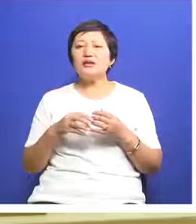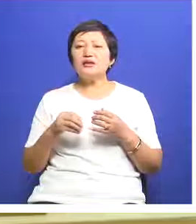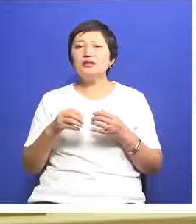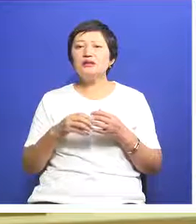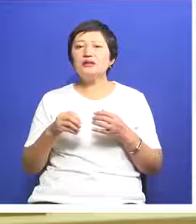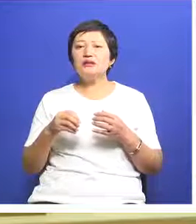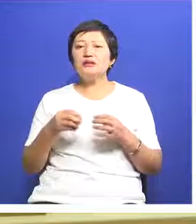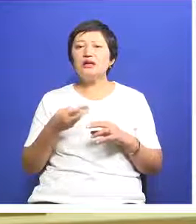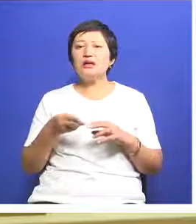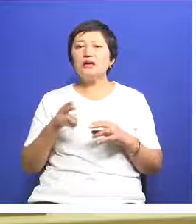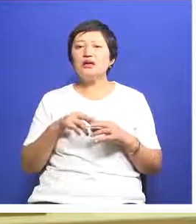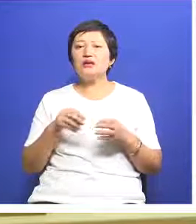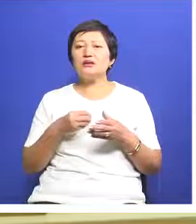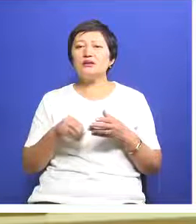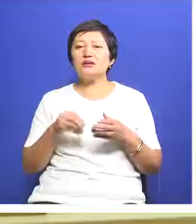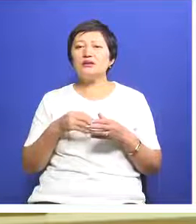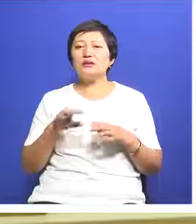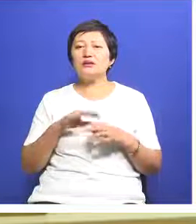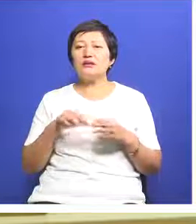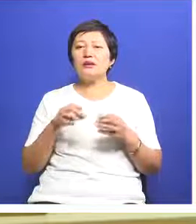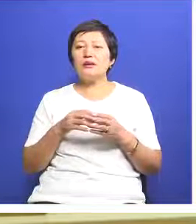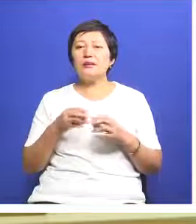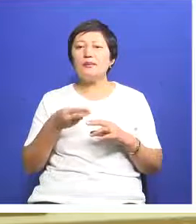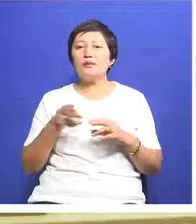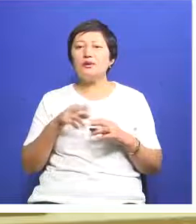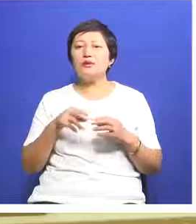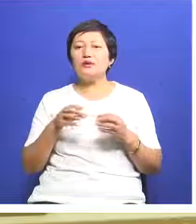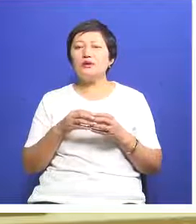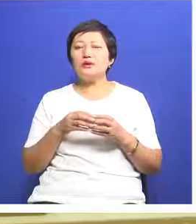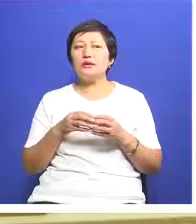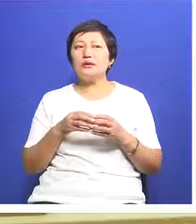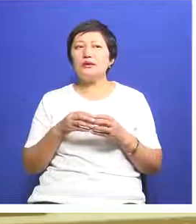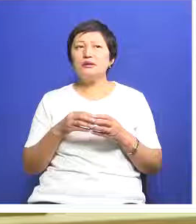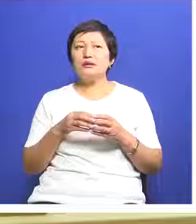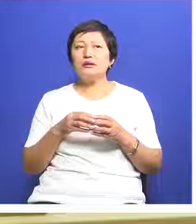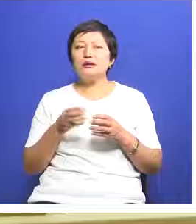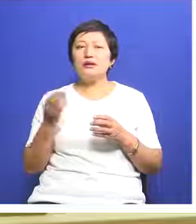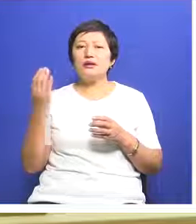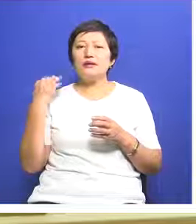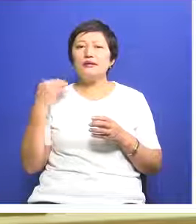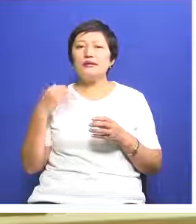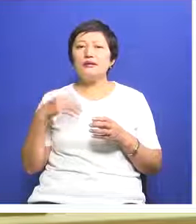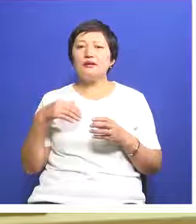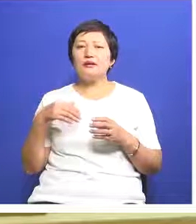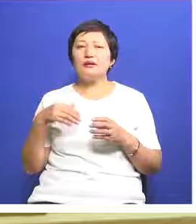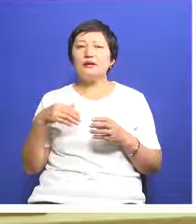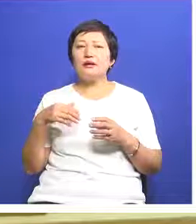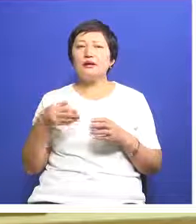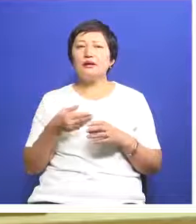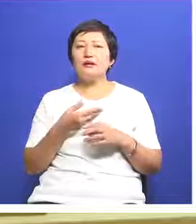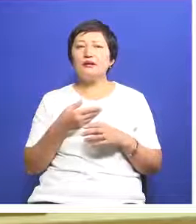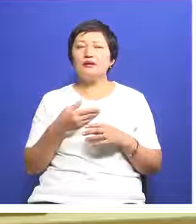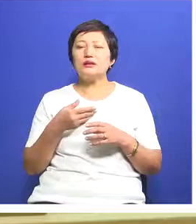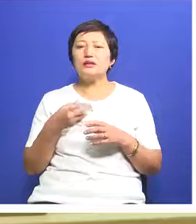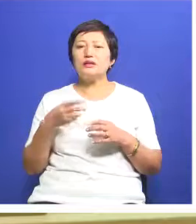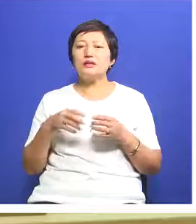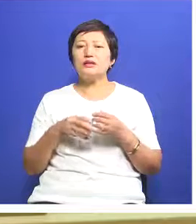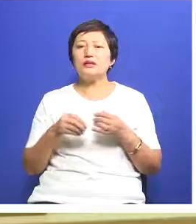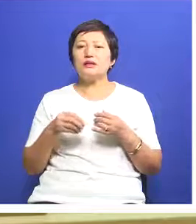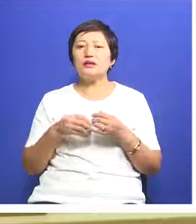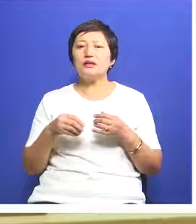салуға алынған ақшалар болды. Енді бұл ақшаларды осы неден кейін қайтарылып беріледі. Жиынтерінен